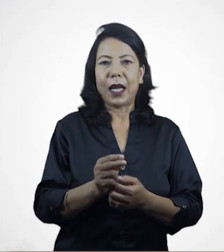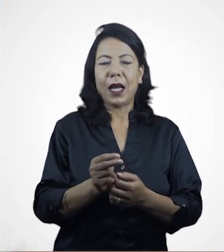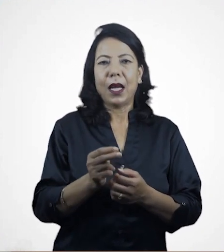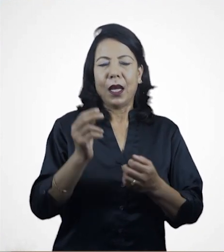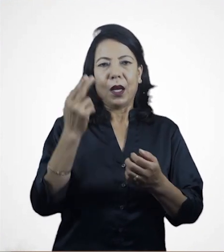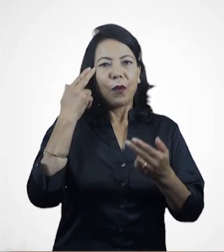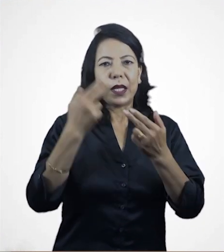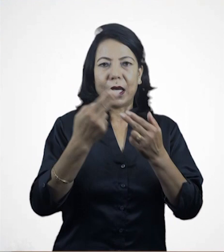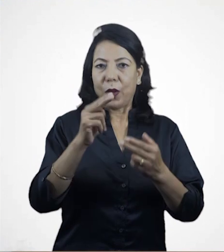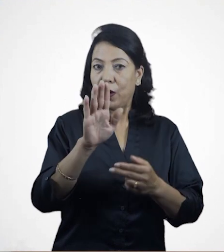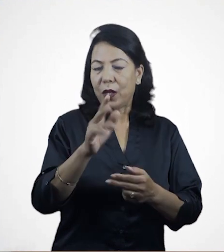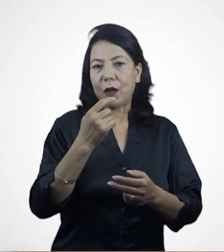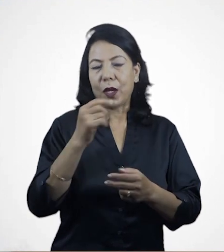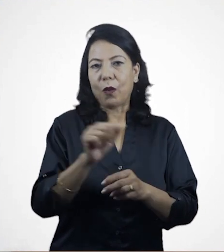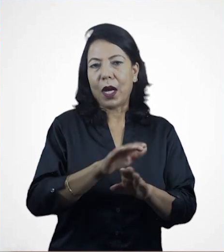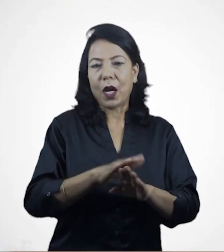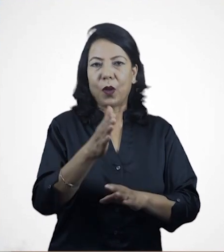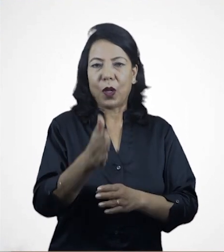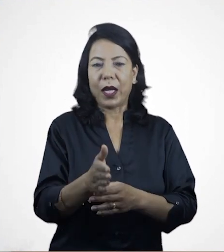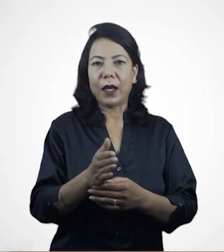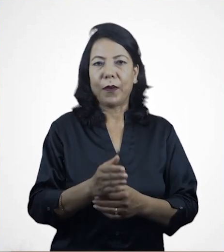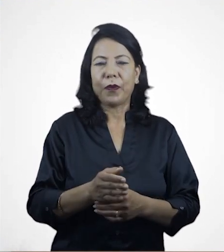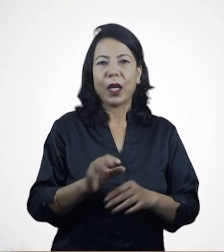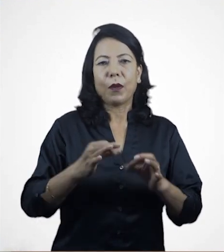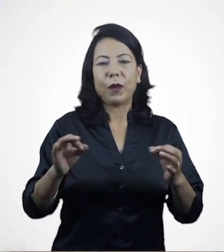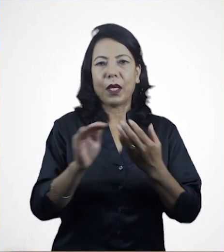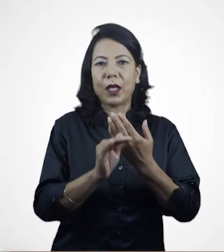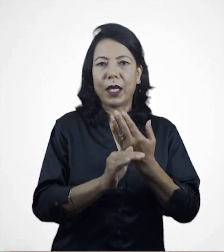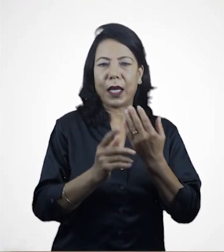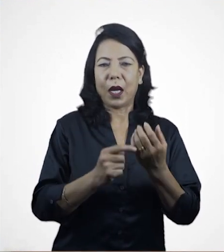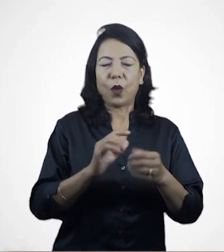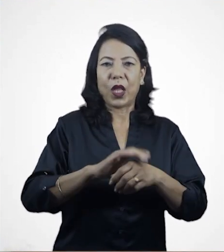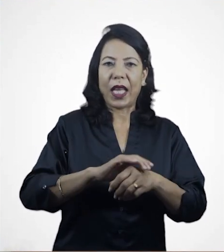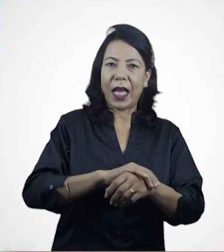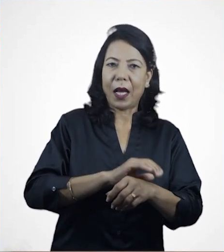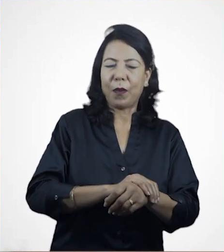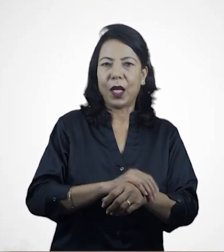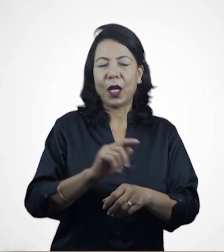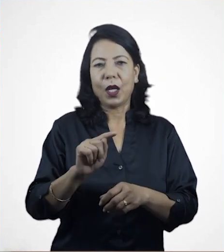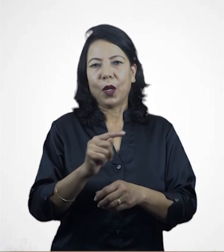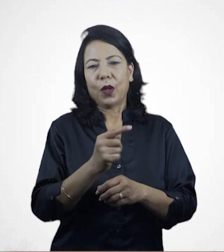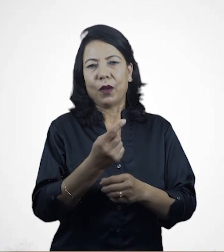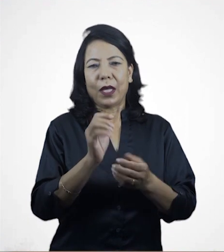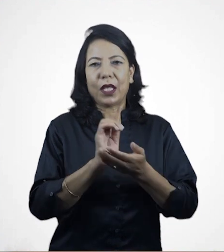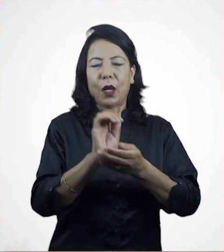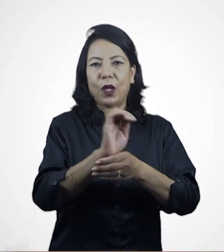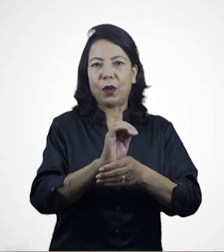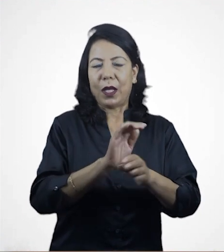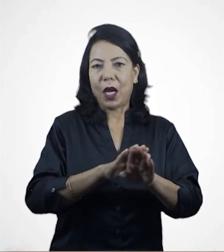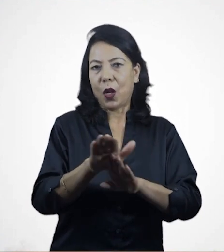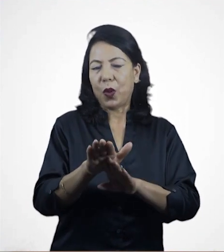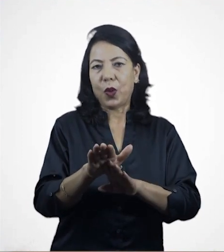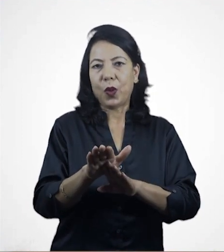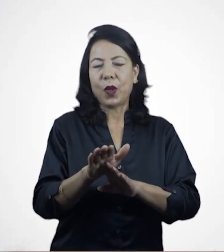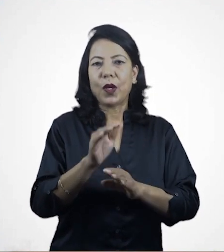परेसां में कर दोस्तर बाटै। भीमार किसी में गरना जरूरीरे केसित